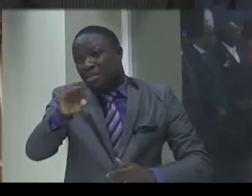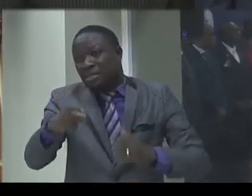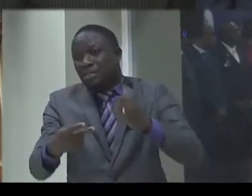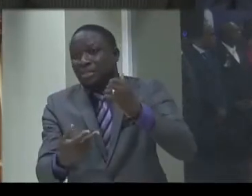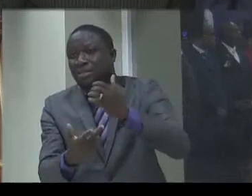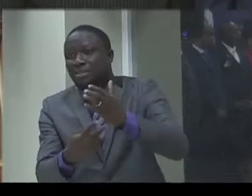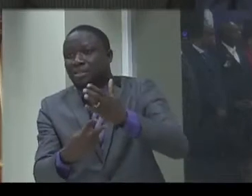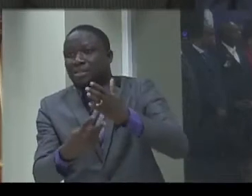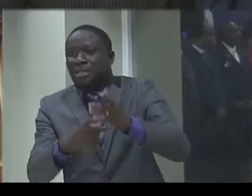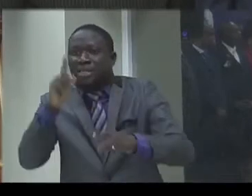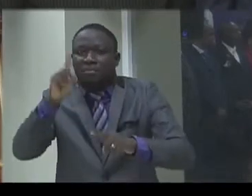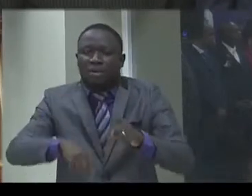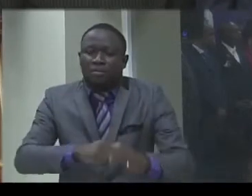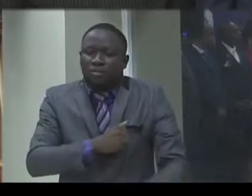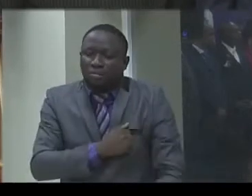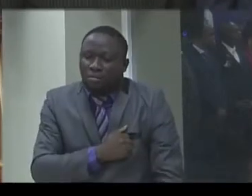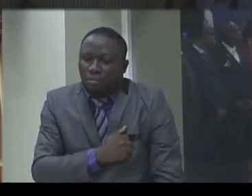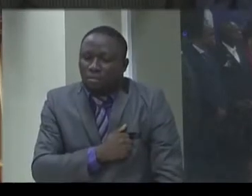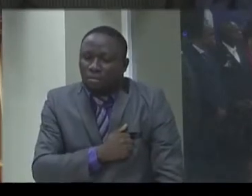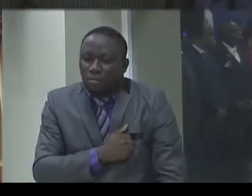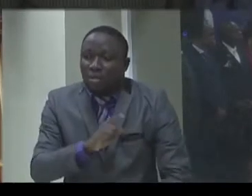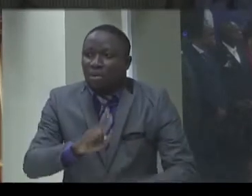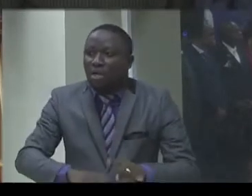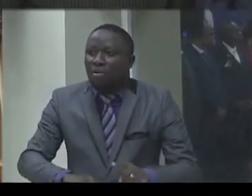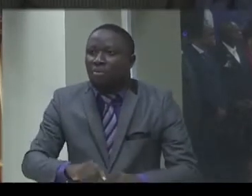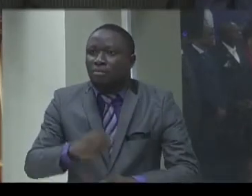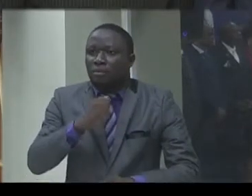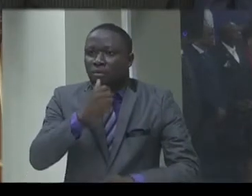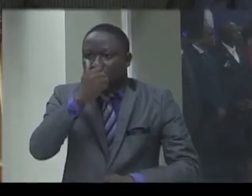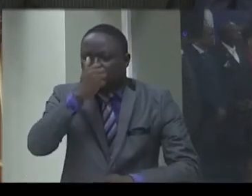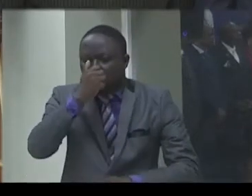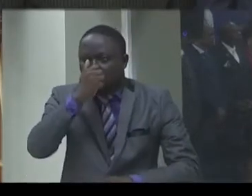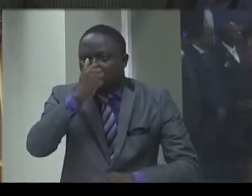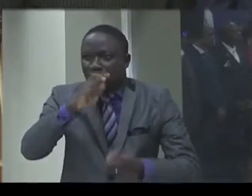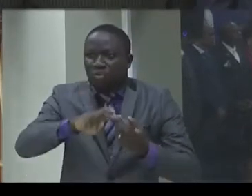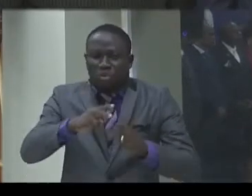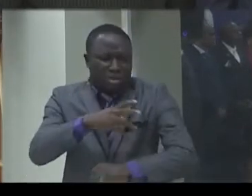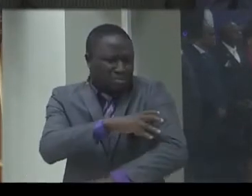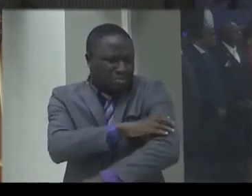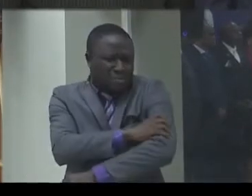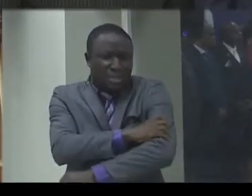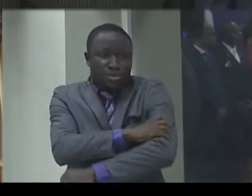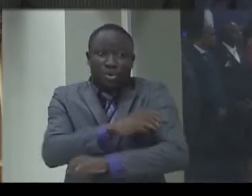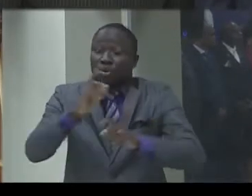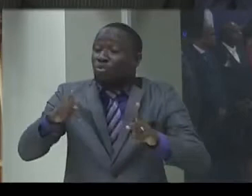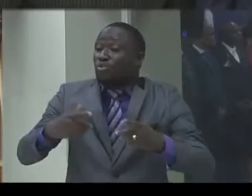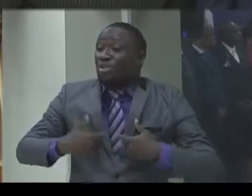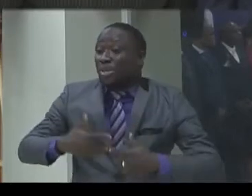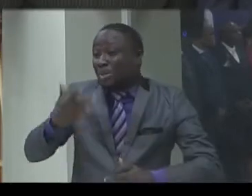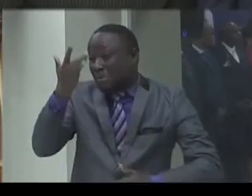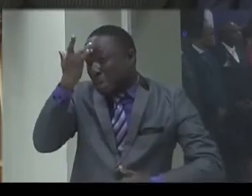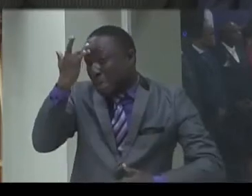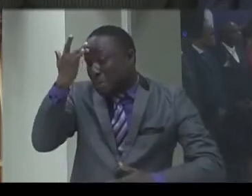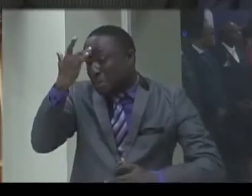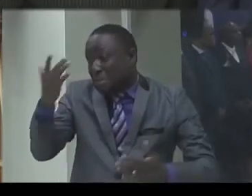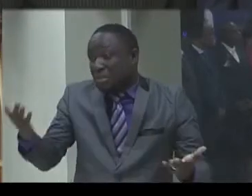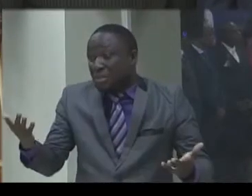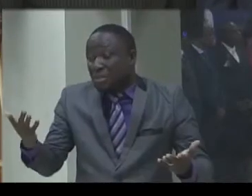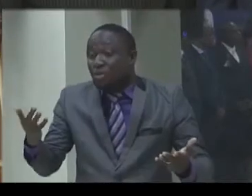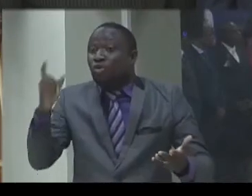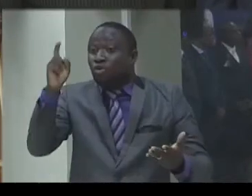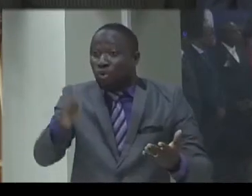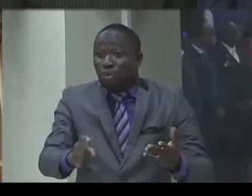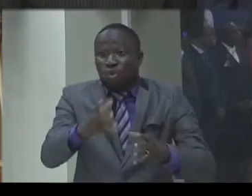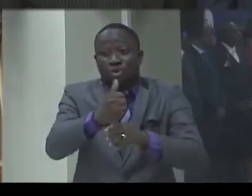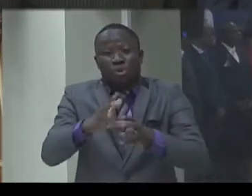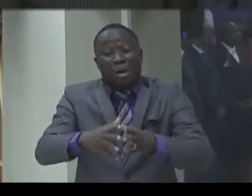gen problem pou yo respire tan kou opresyon problem tensyon moun ki gen maladi kronik fok